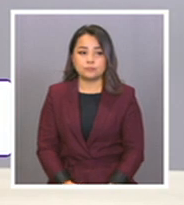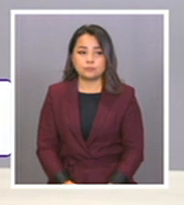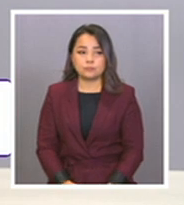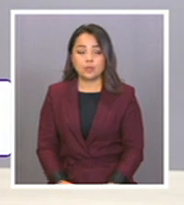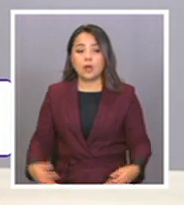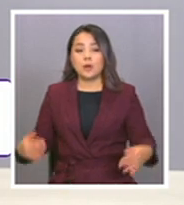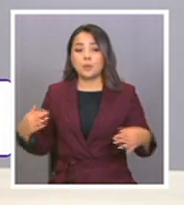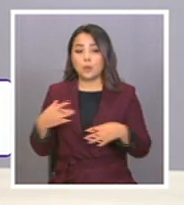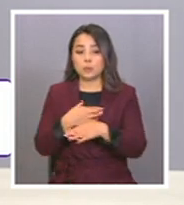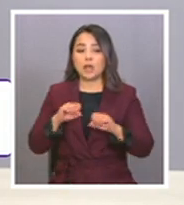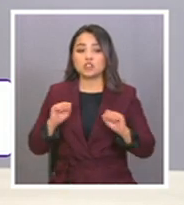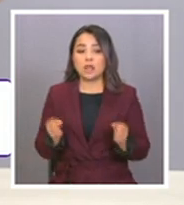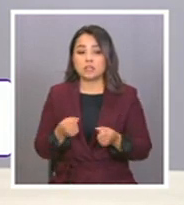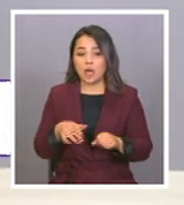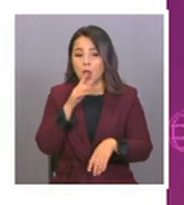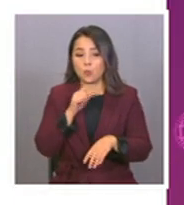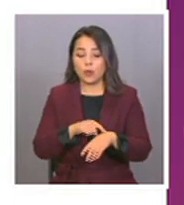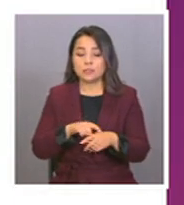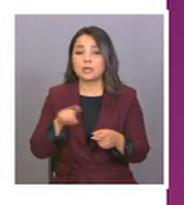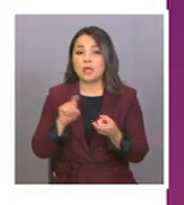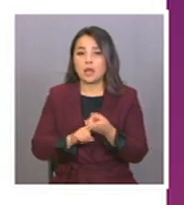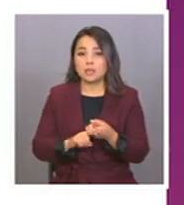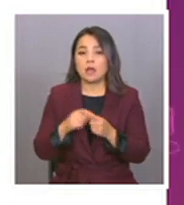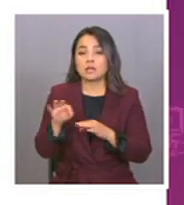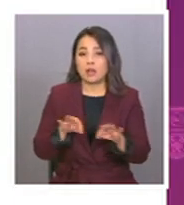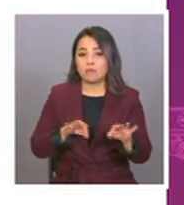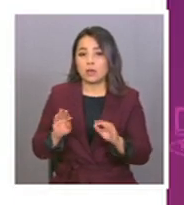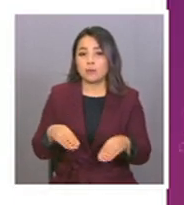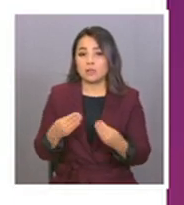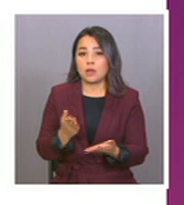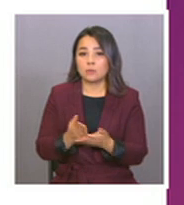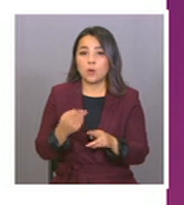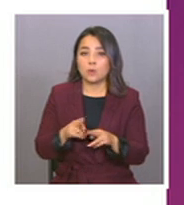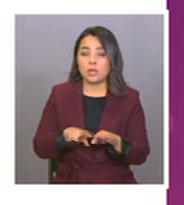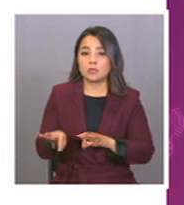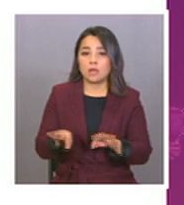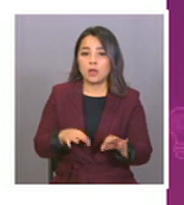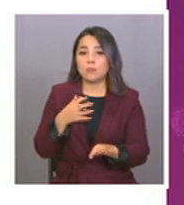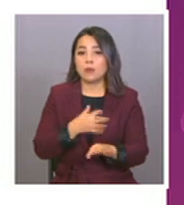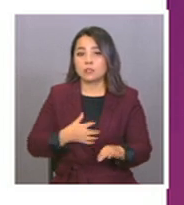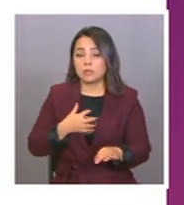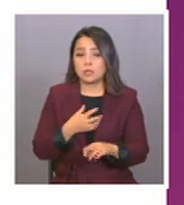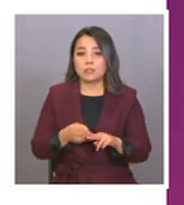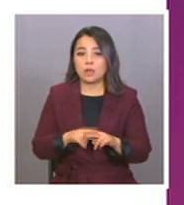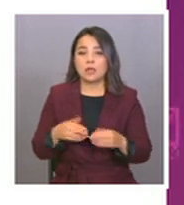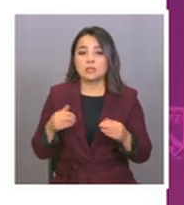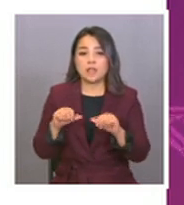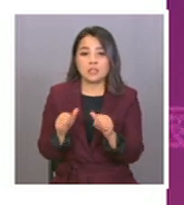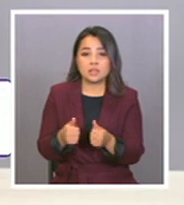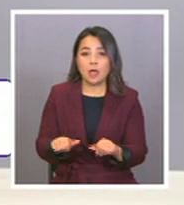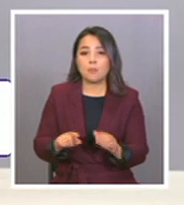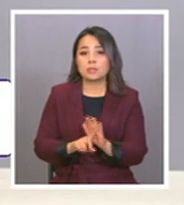Қозғалыс жылдамдығының уақытқа тәуелді графигі берілген. Осы график негізінде дененің бастапқы